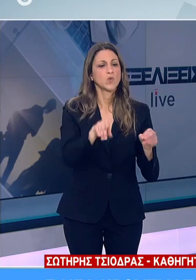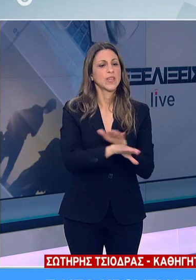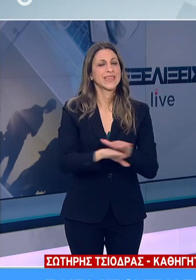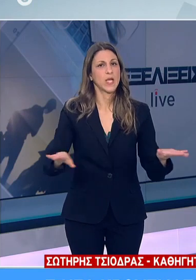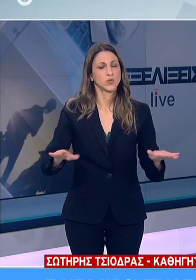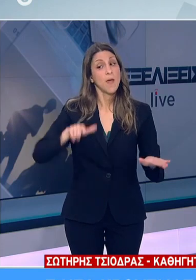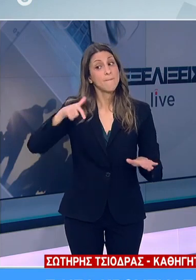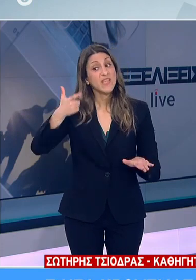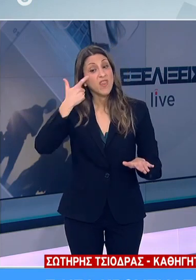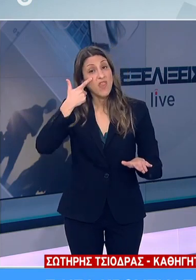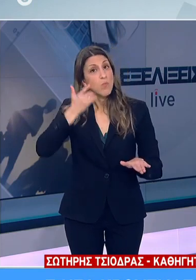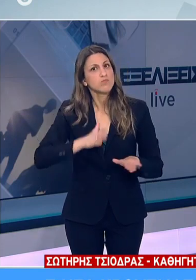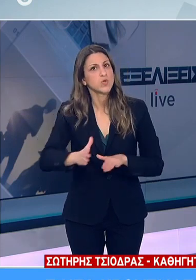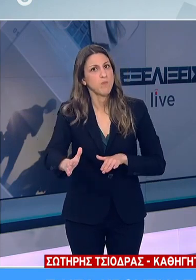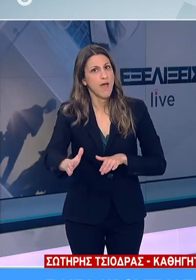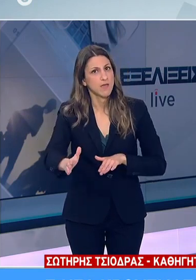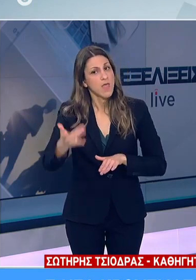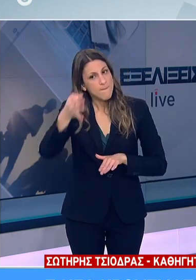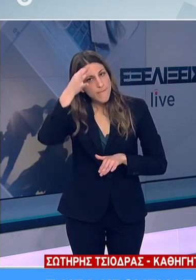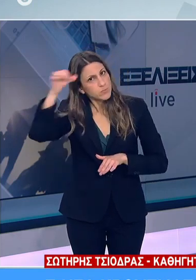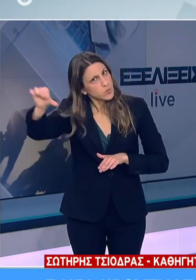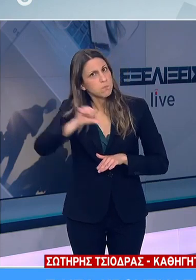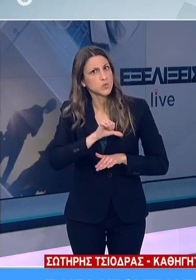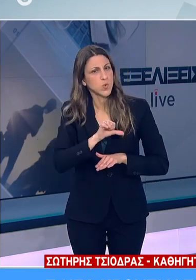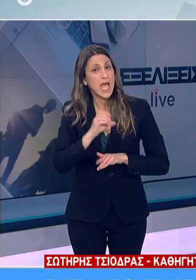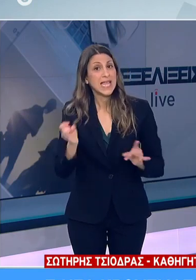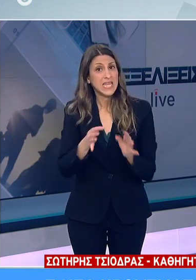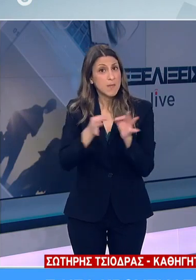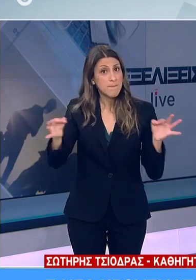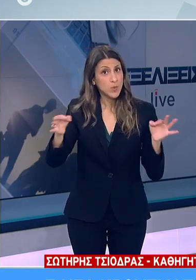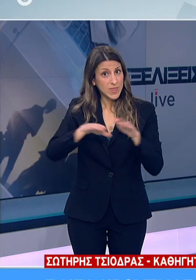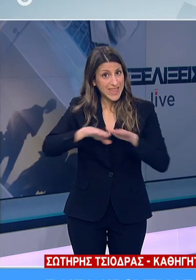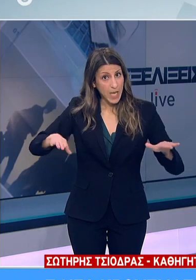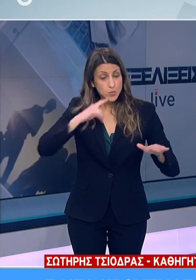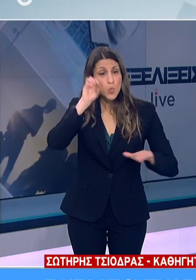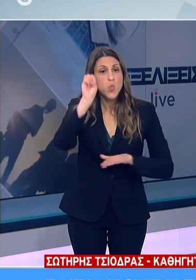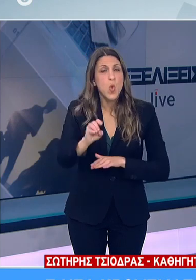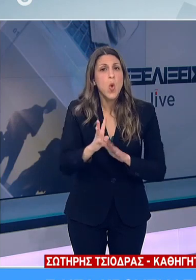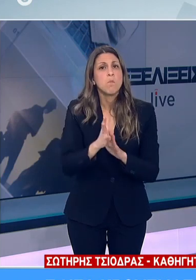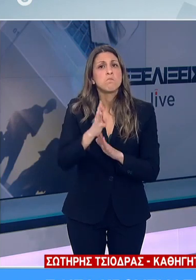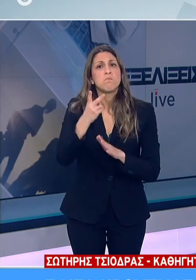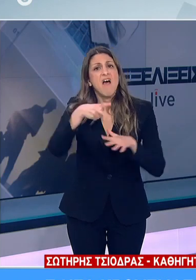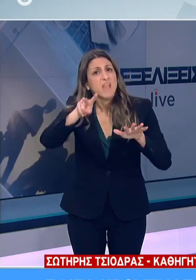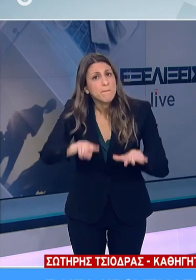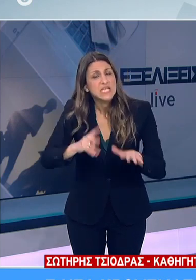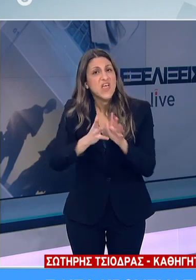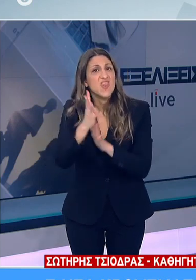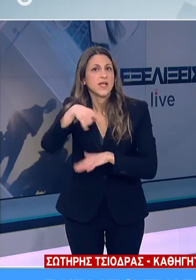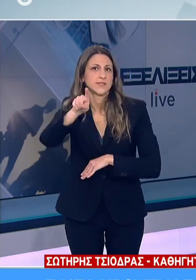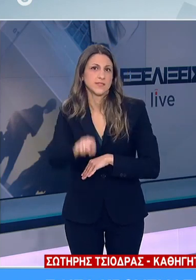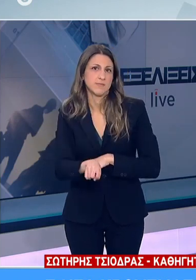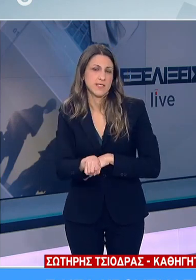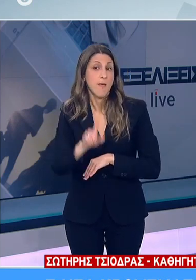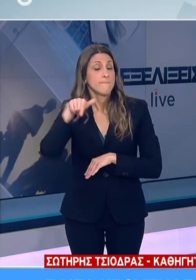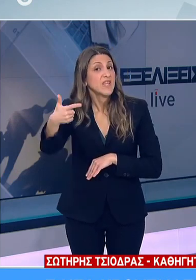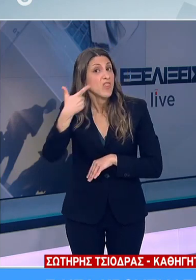έλεγχος και τα κριτήρια του οποίου συζητούμε τώρα στην Επιτροπή, θα μας βοηθήσει να παίρνουμε ακόμα πιο σαφή εικόνα για το τι θα ακολουθήσει,